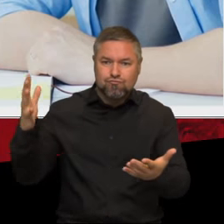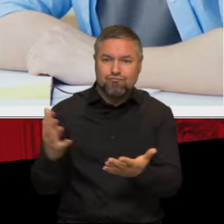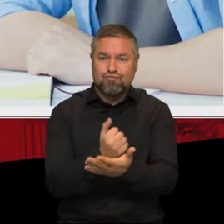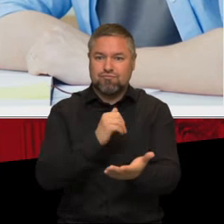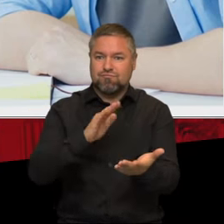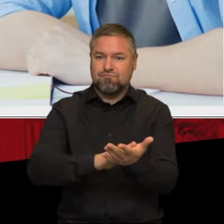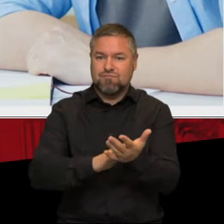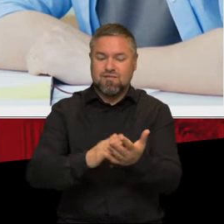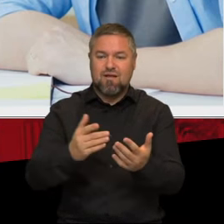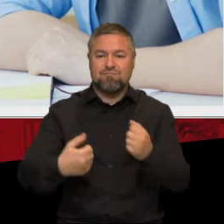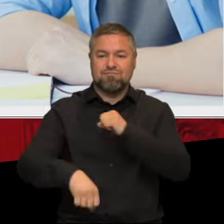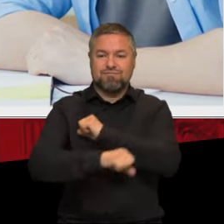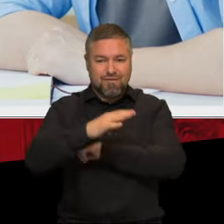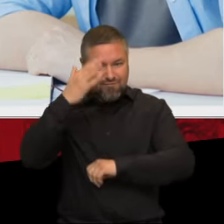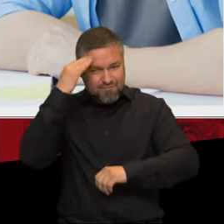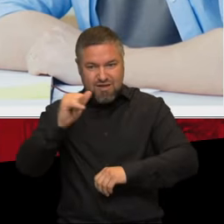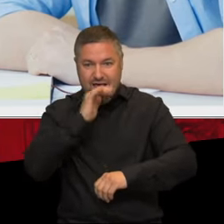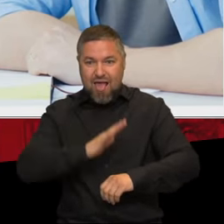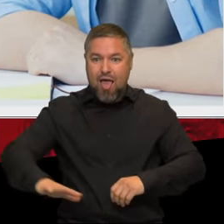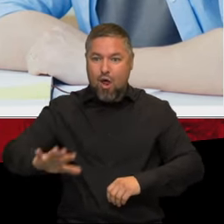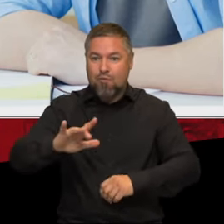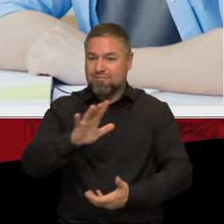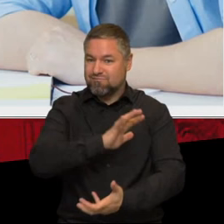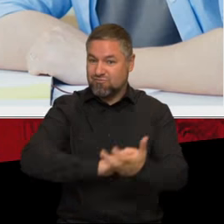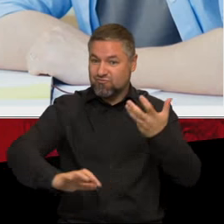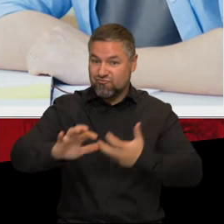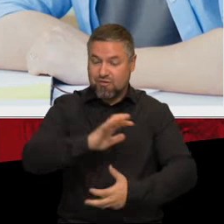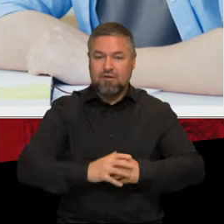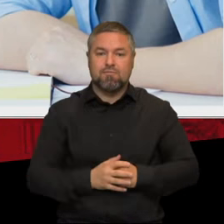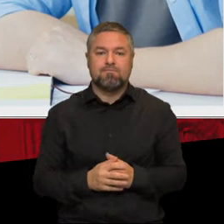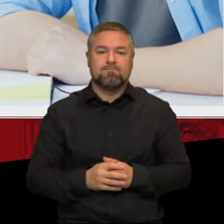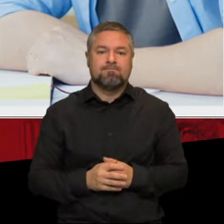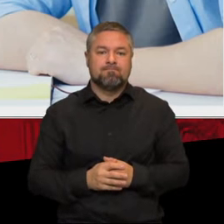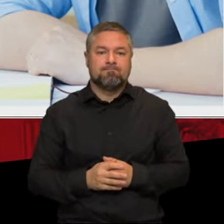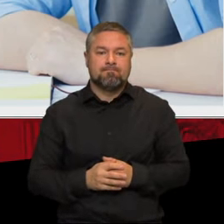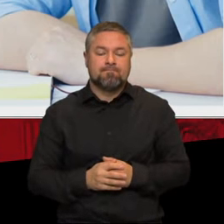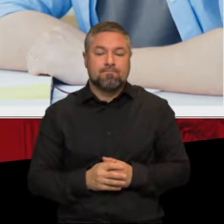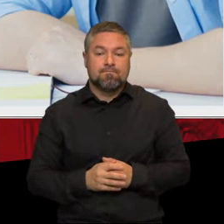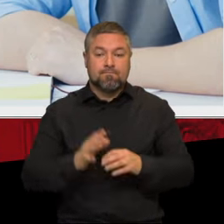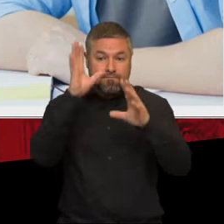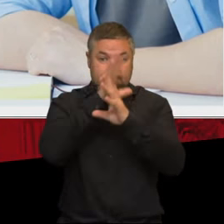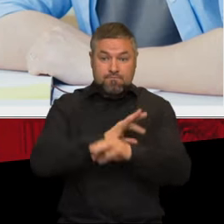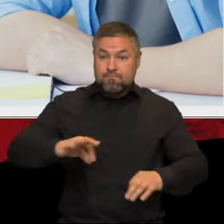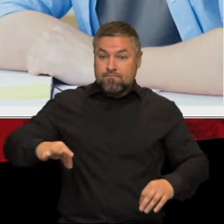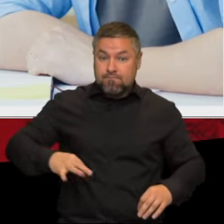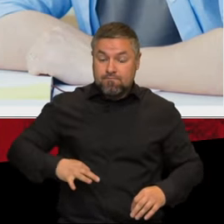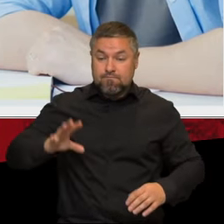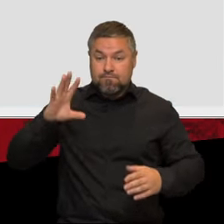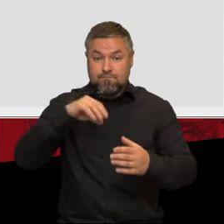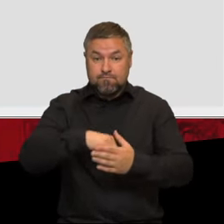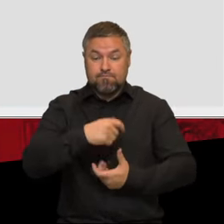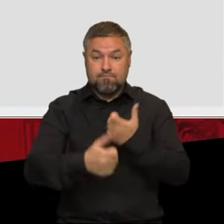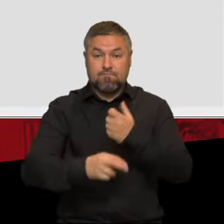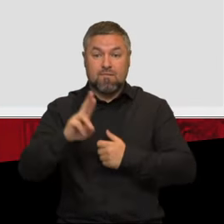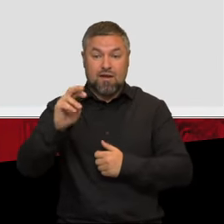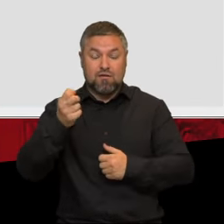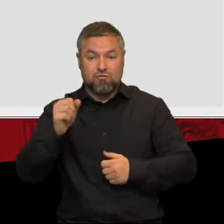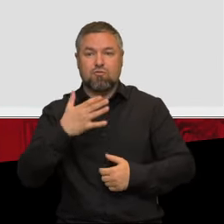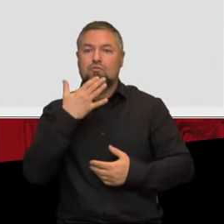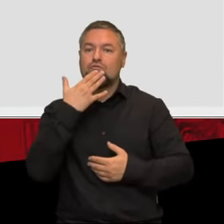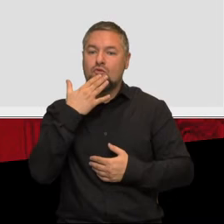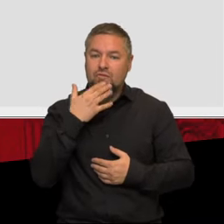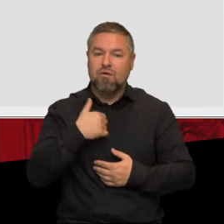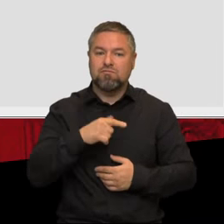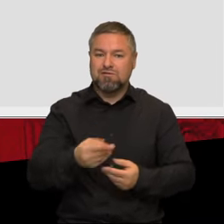zdobyły tytuły wicemistrza Europy i świata. Szanowni Państwo, obejmując funkcję rektora,